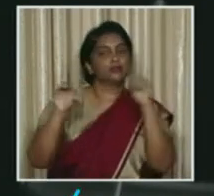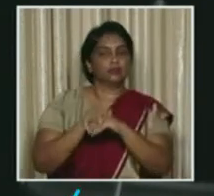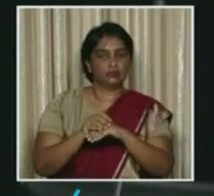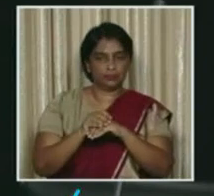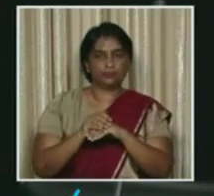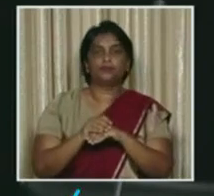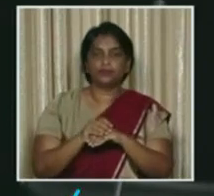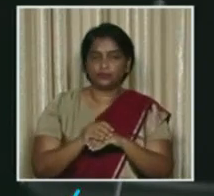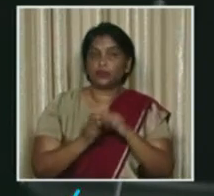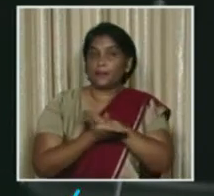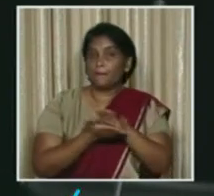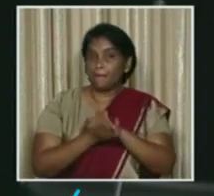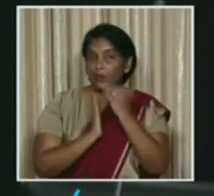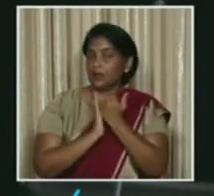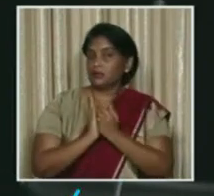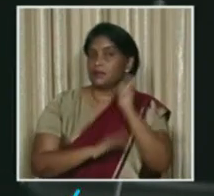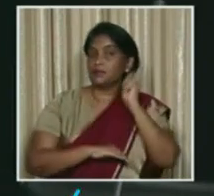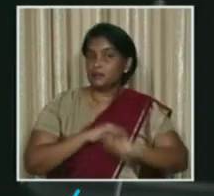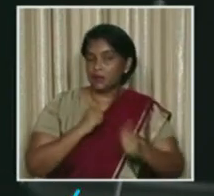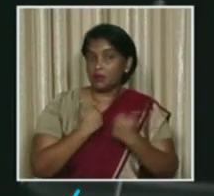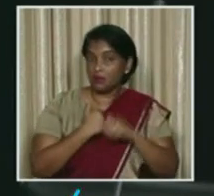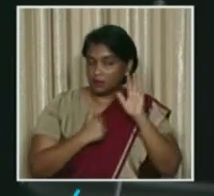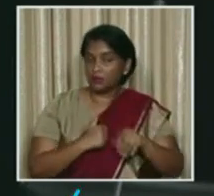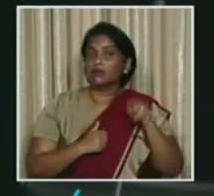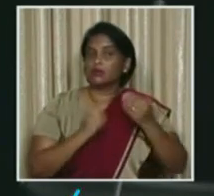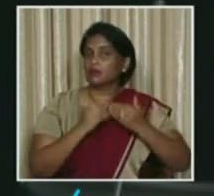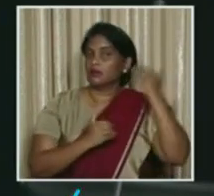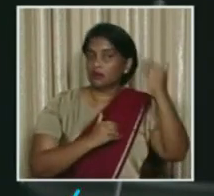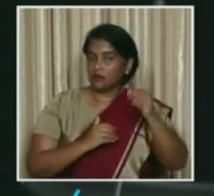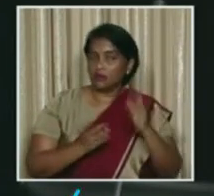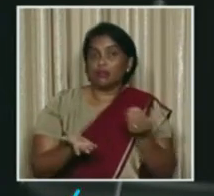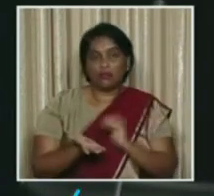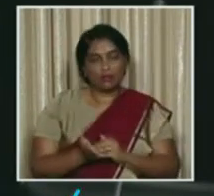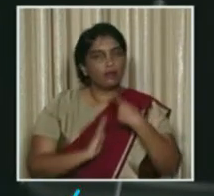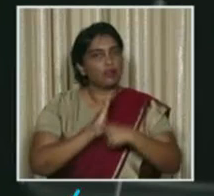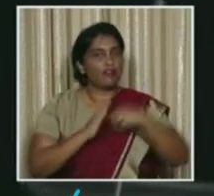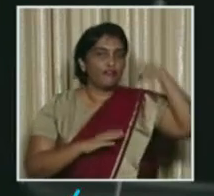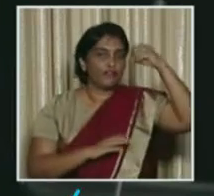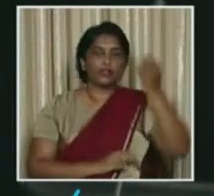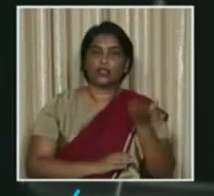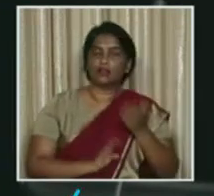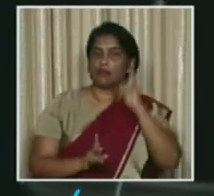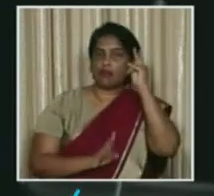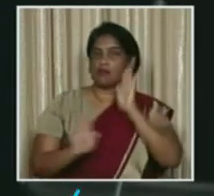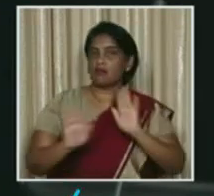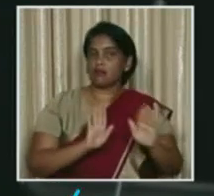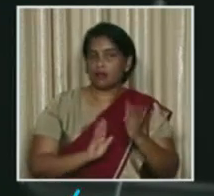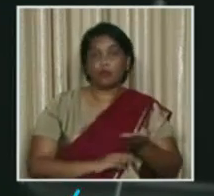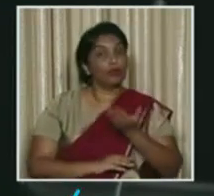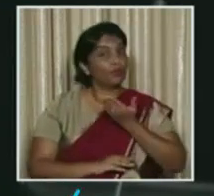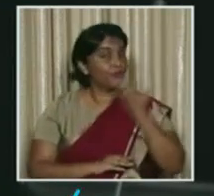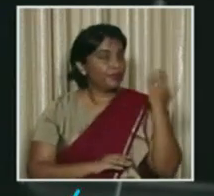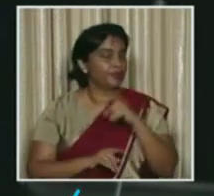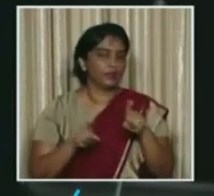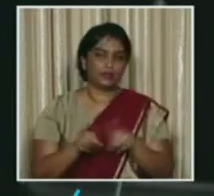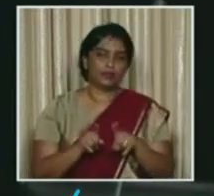සඳහා පිළියෙල කර ඇති සැලැස්ම ක්‍රියාවට නැංවීම මගින් අනාගතයේදී තවදුරටත් රටේ විදුලි ඉල්ලීම කළමනාකරණය කරගත හැකි තත්ත්වයක්